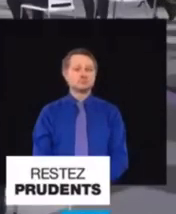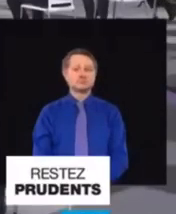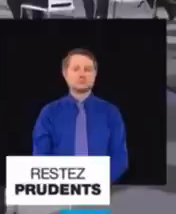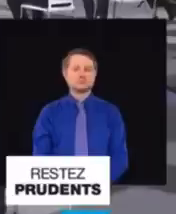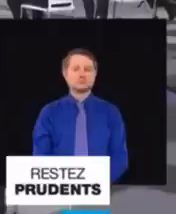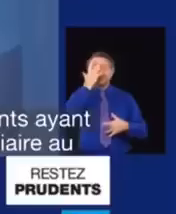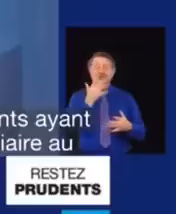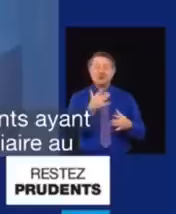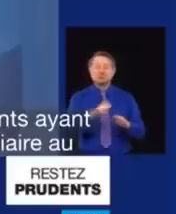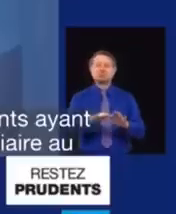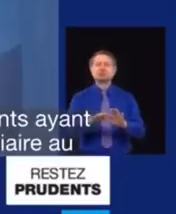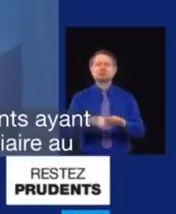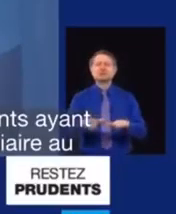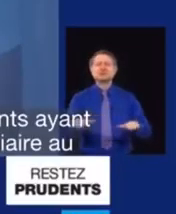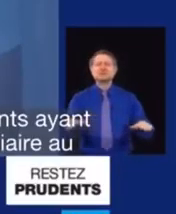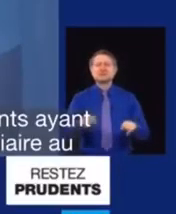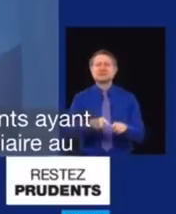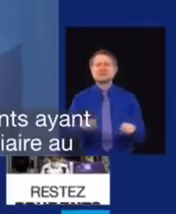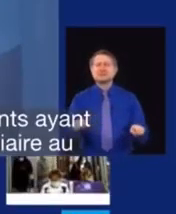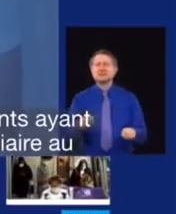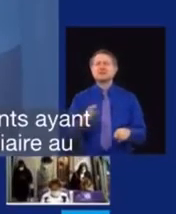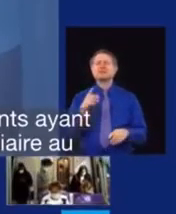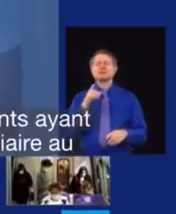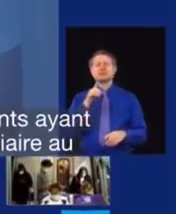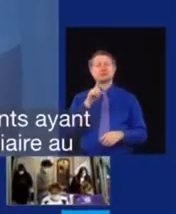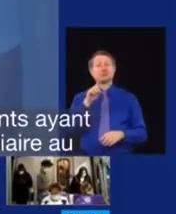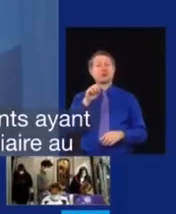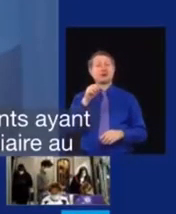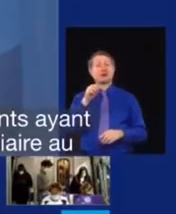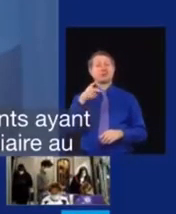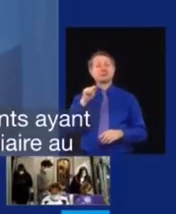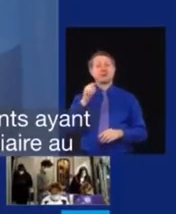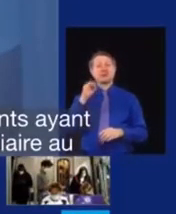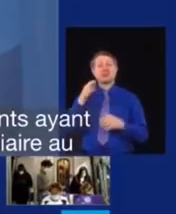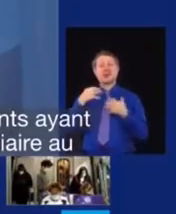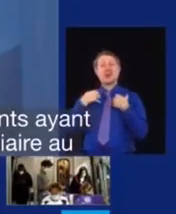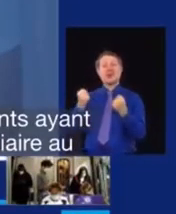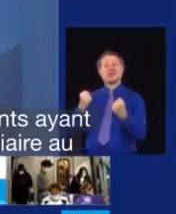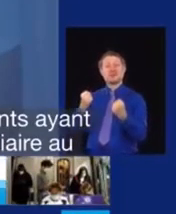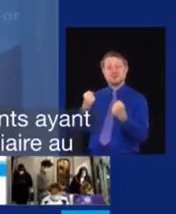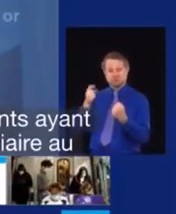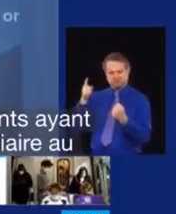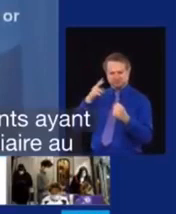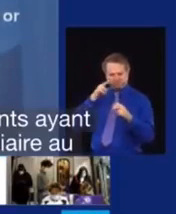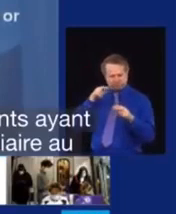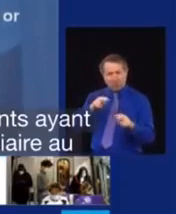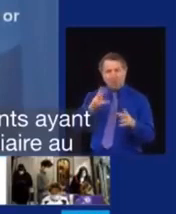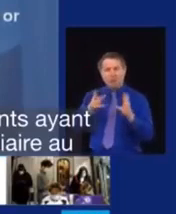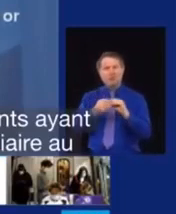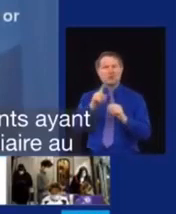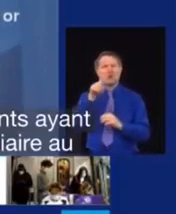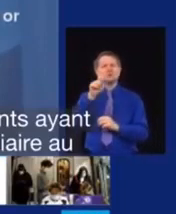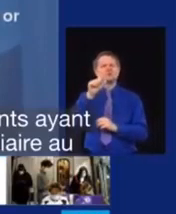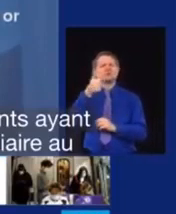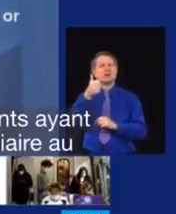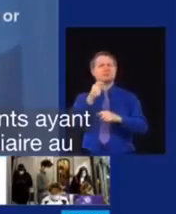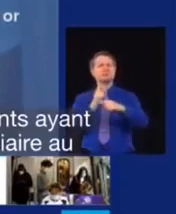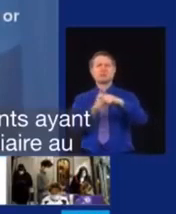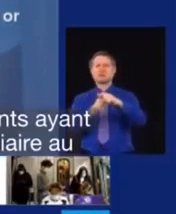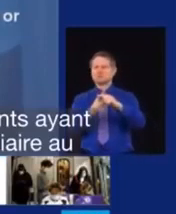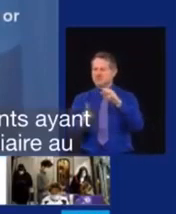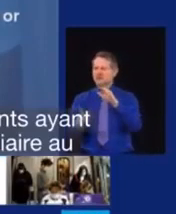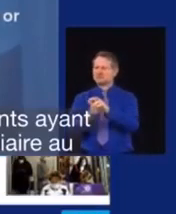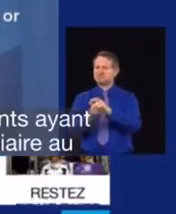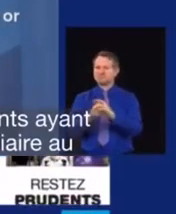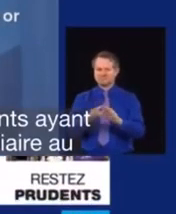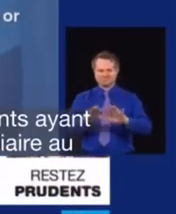l'épidémie. The Department of Health is now looking at 110 cases of a COVID-related illness in children.